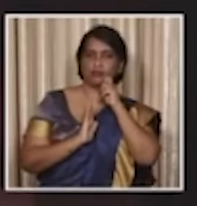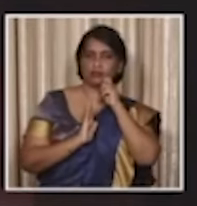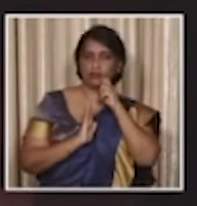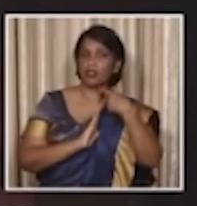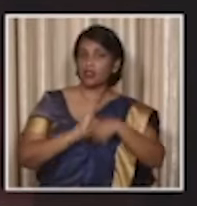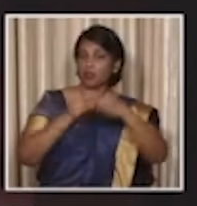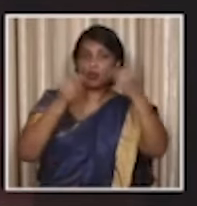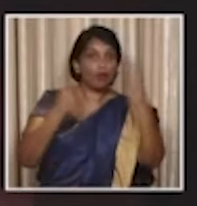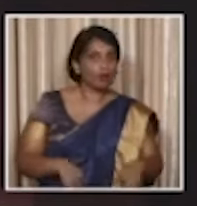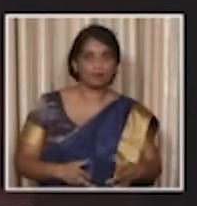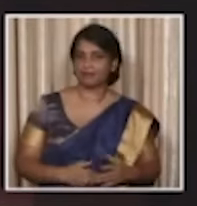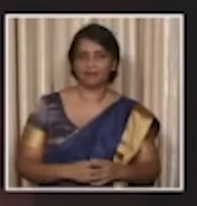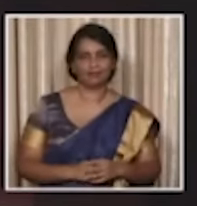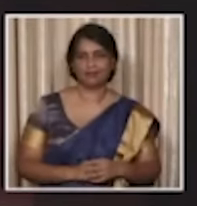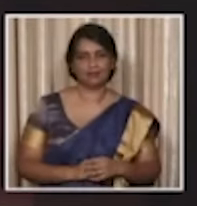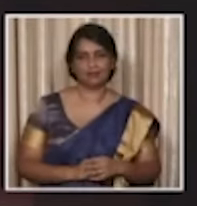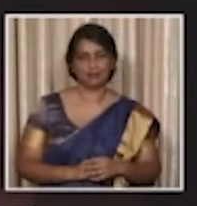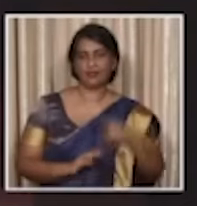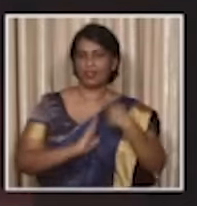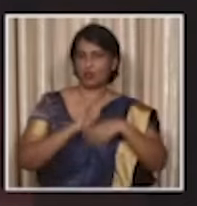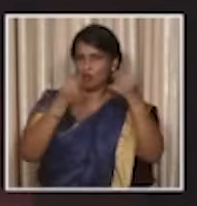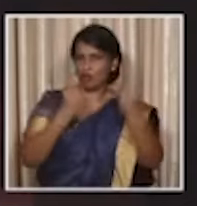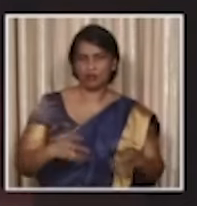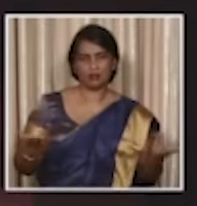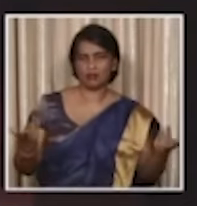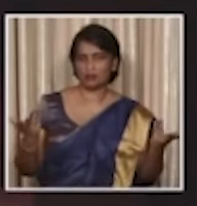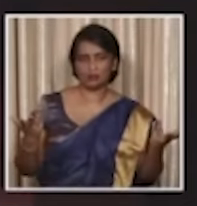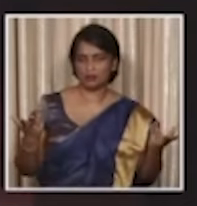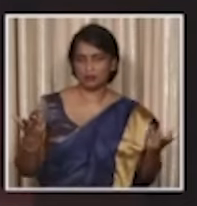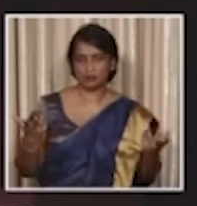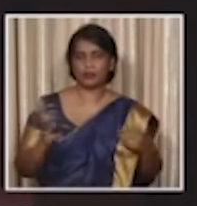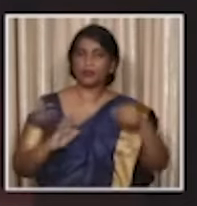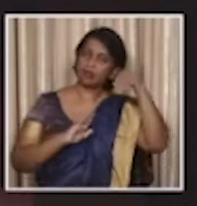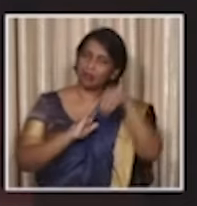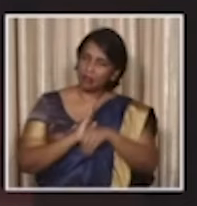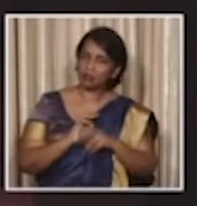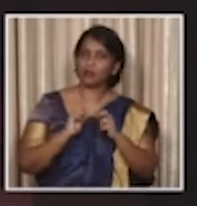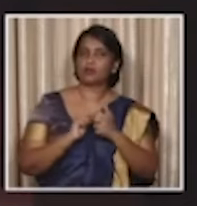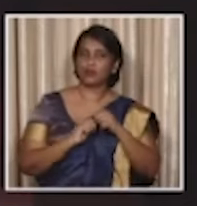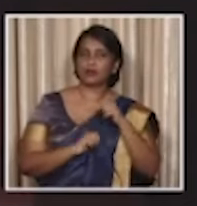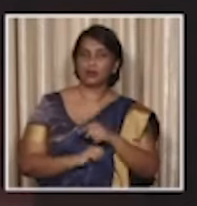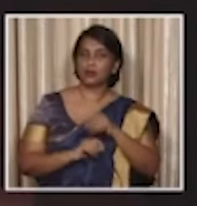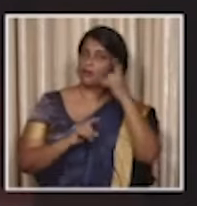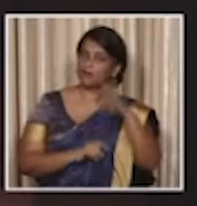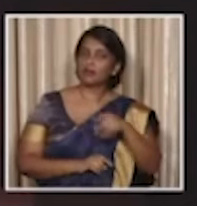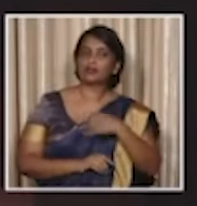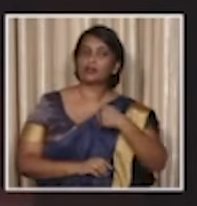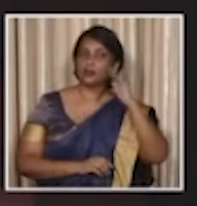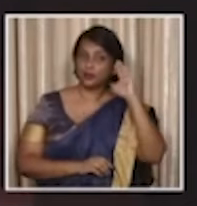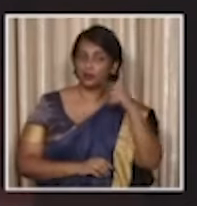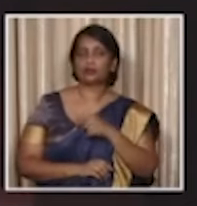රට බංකොලොත් උනේ නැහැ. රට බංකොලොත් උනේ නැහැ. පතුලටම වැට්ටෙව්වා. ඒ නිසා